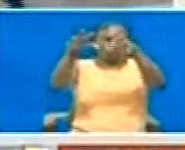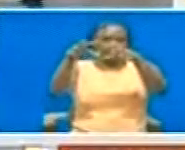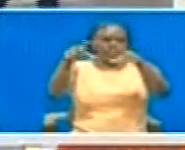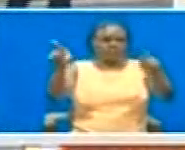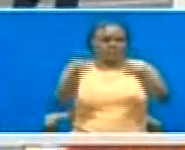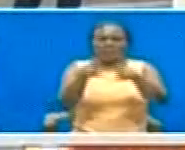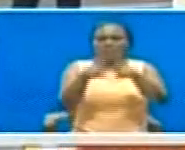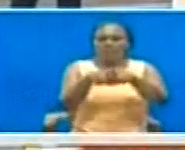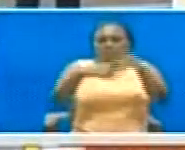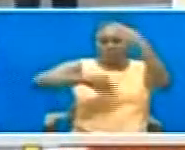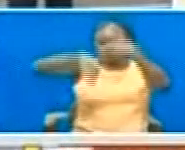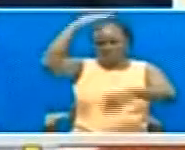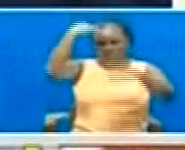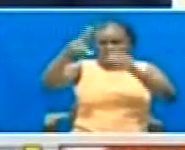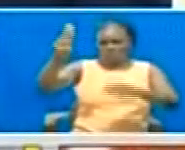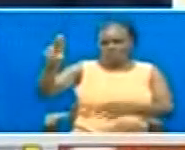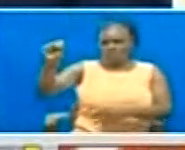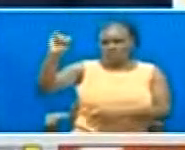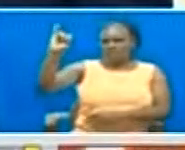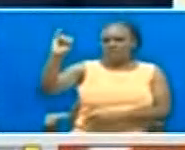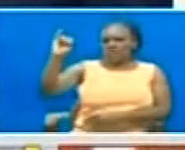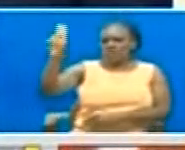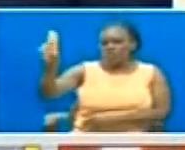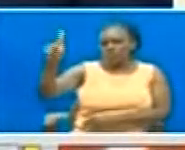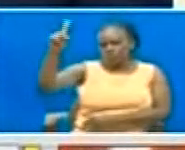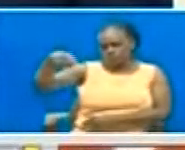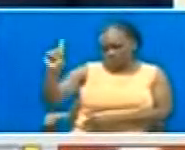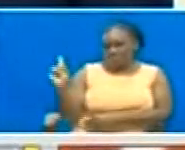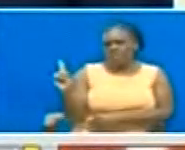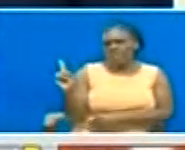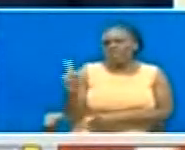sana na chuo kikuu cha USIU. Je,